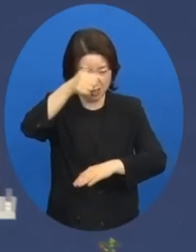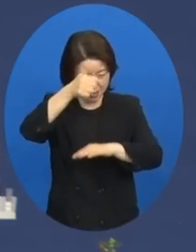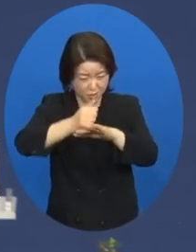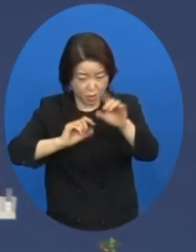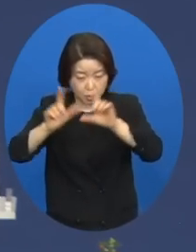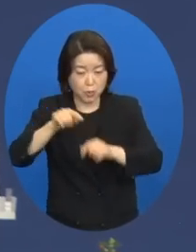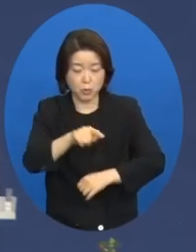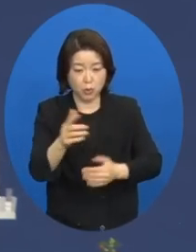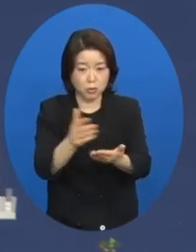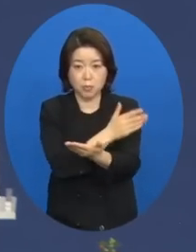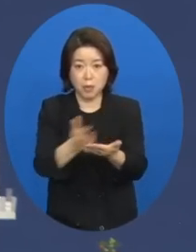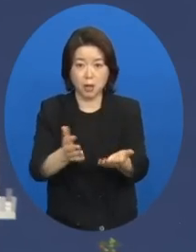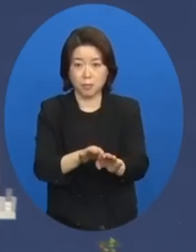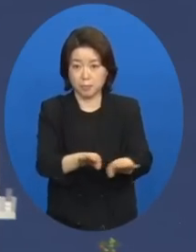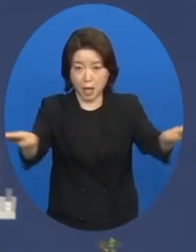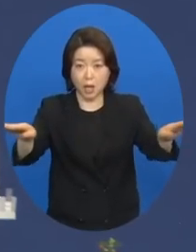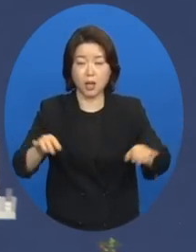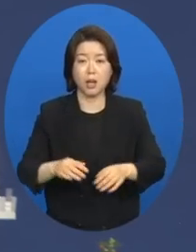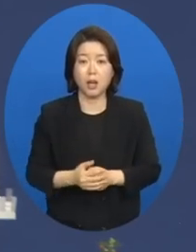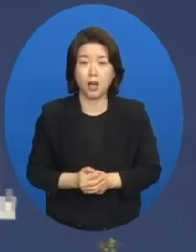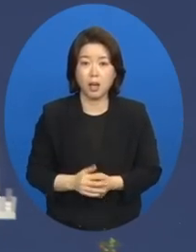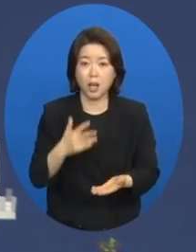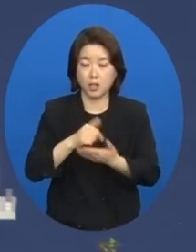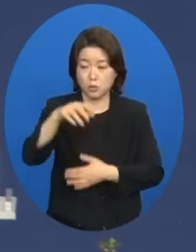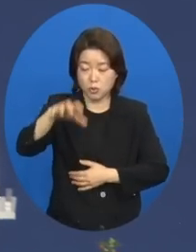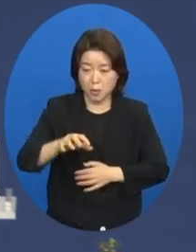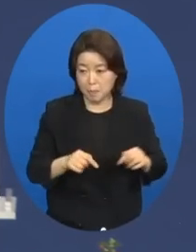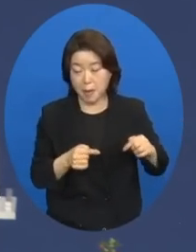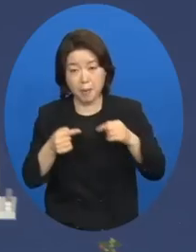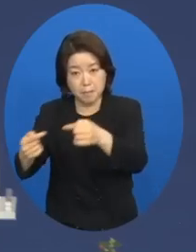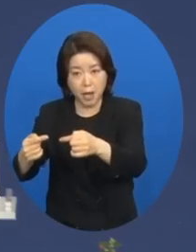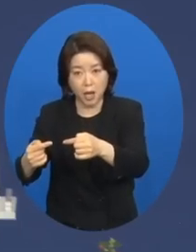여기서 갈라집니다. 그래서 주님 앞에 나온 모든